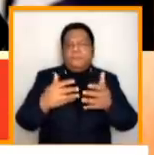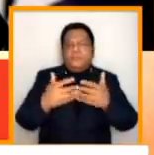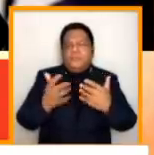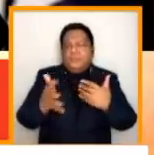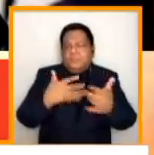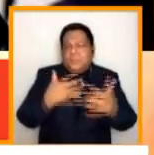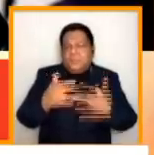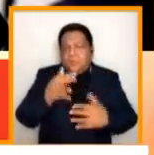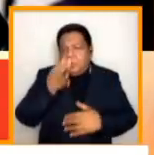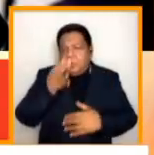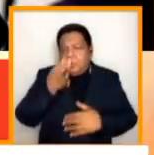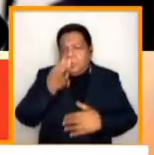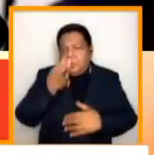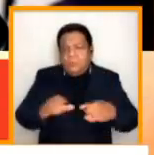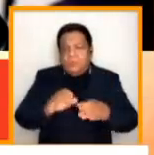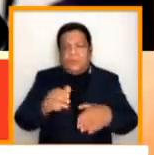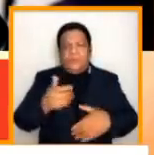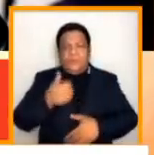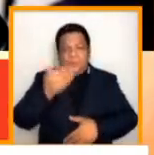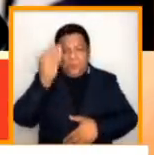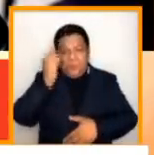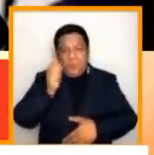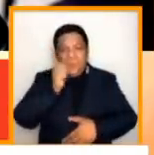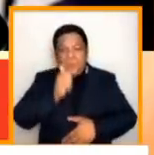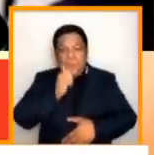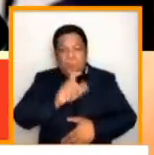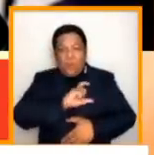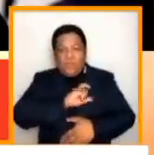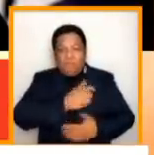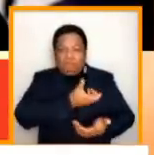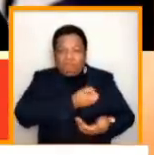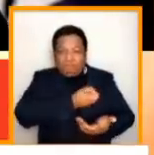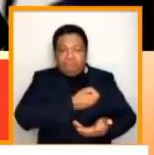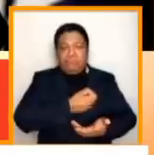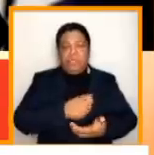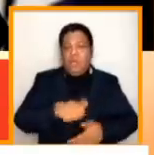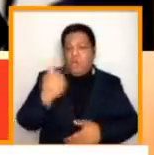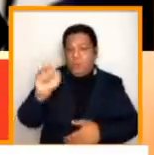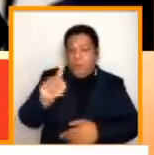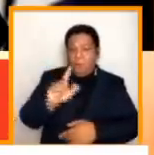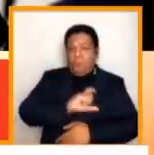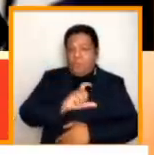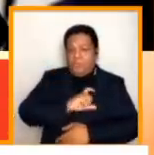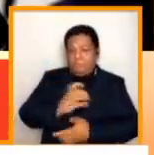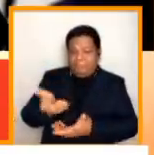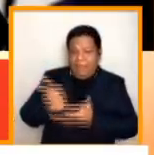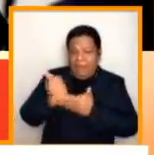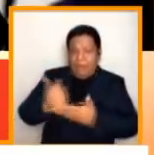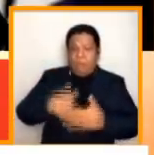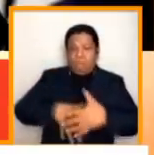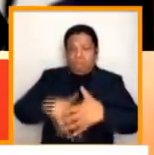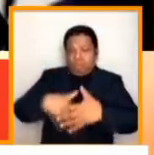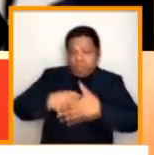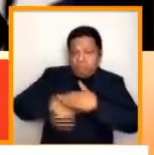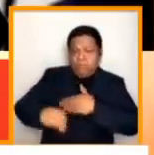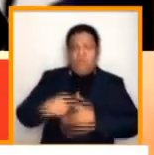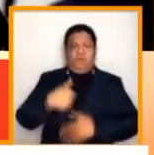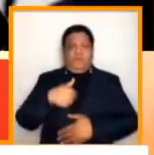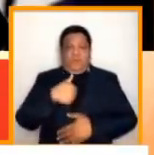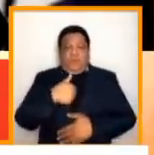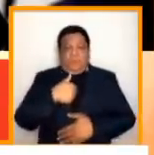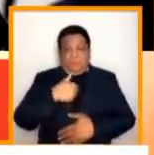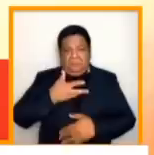na nag-breastfeed. Opo. And then merong nagpa-anak sa sasakyan na pulis. Nakakatuwa bilang ama ng aming organisasyon. Tapos